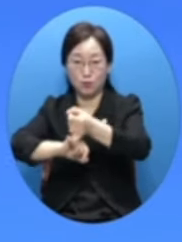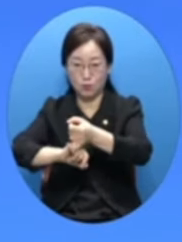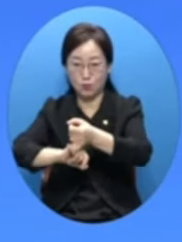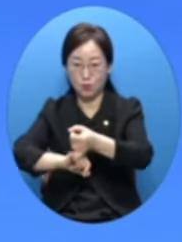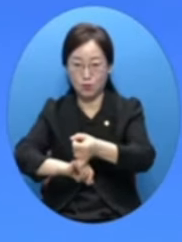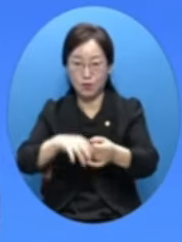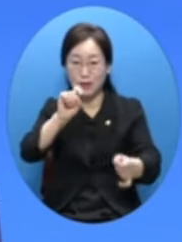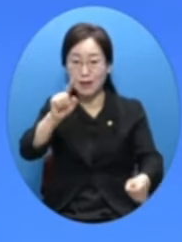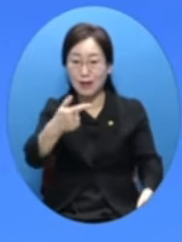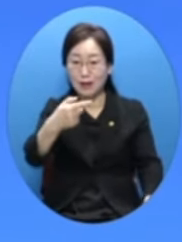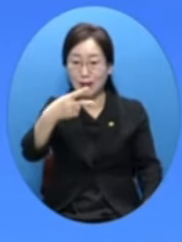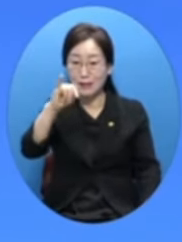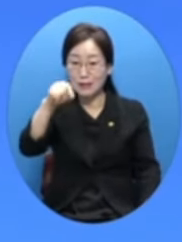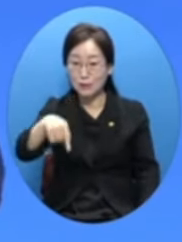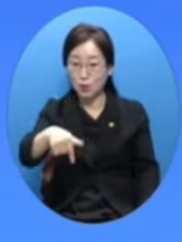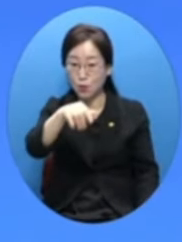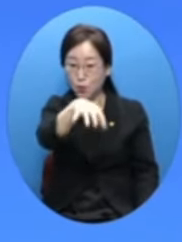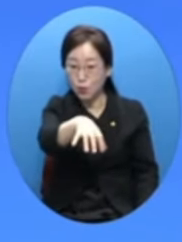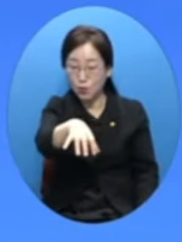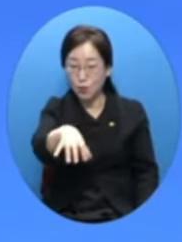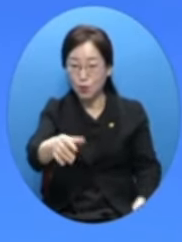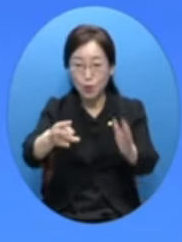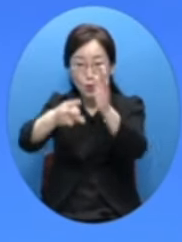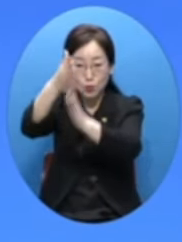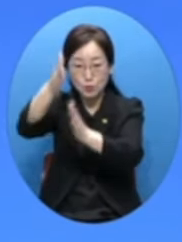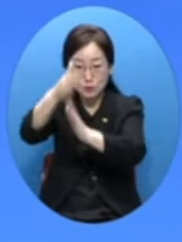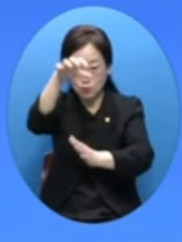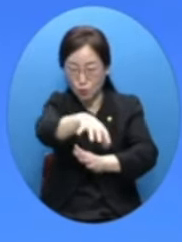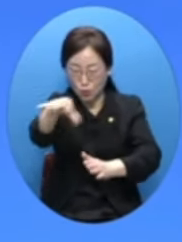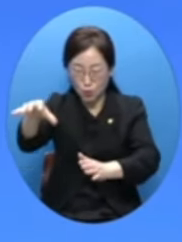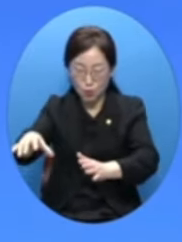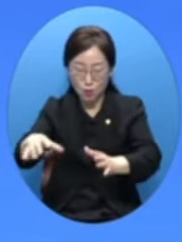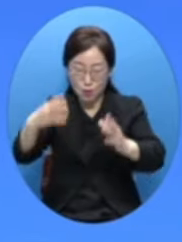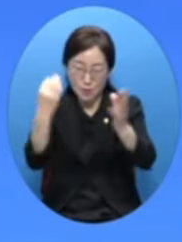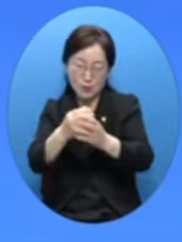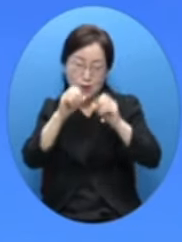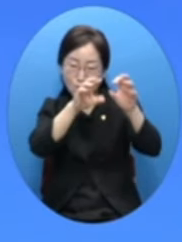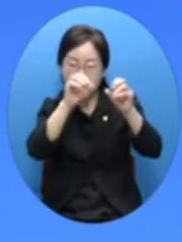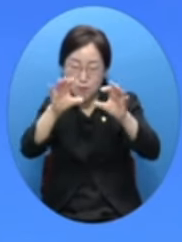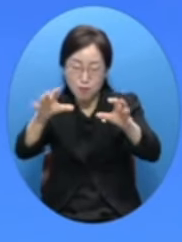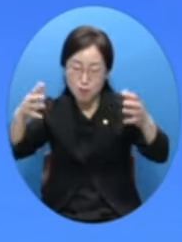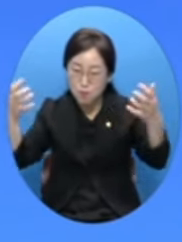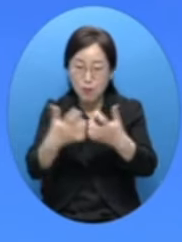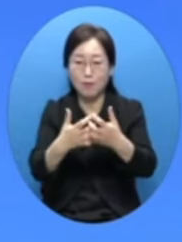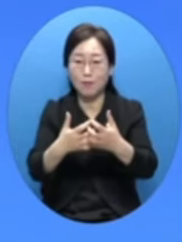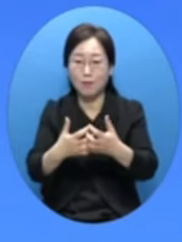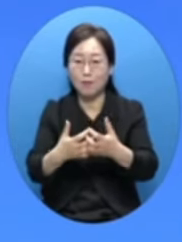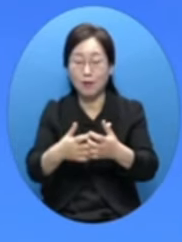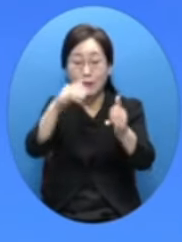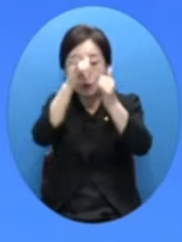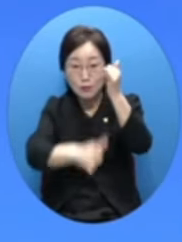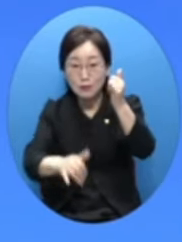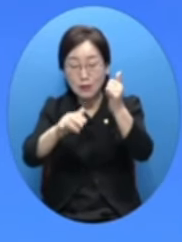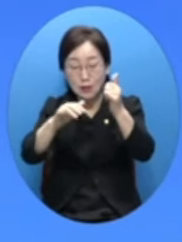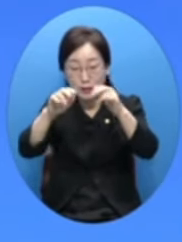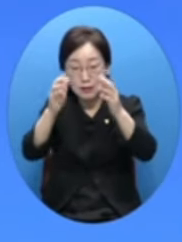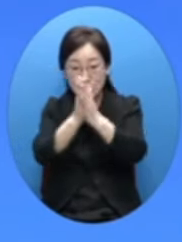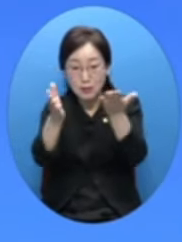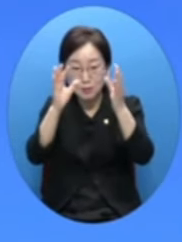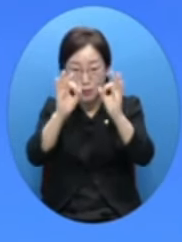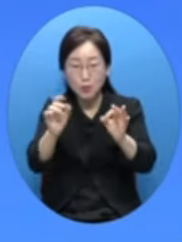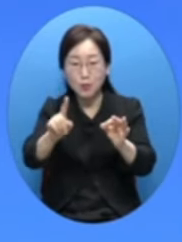안디옥교회 성도들이 안디옥 도시 전체를 복음으로 뒤흔들어 놓아서 그 당시 역사가들의 기록에 따르면